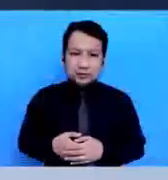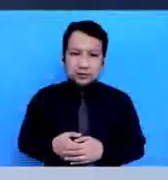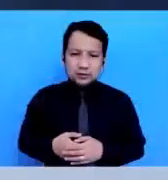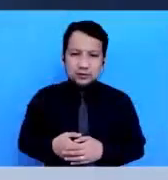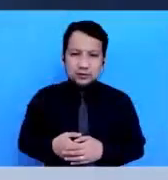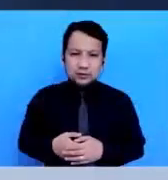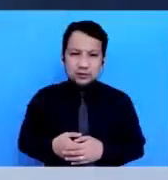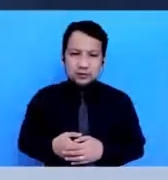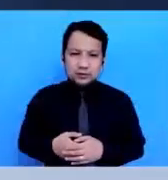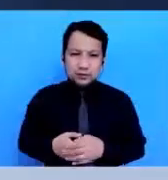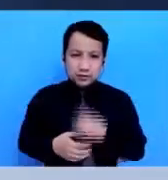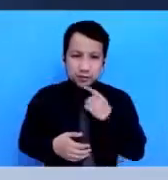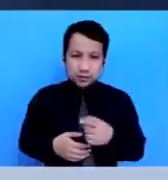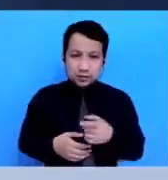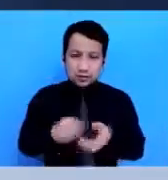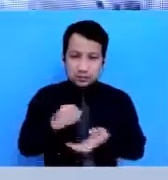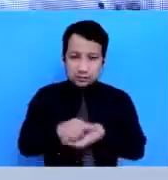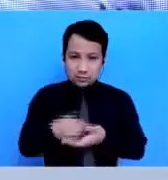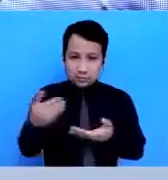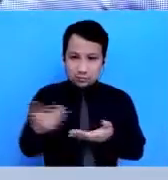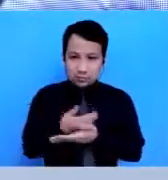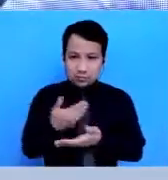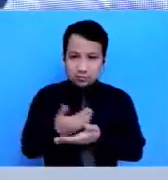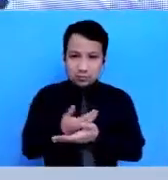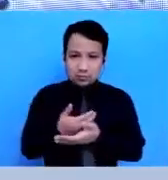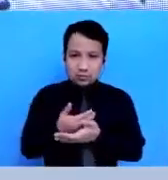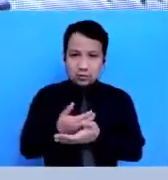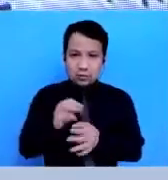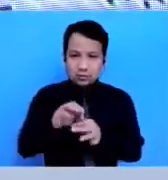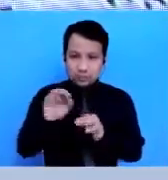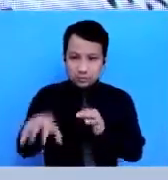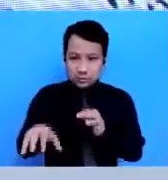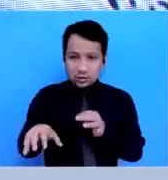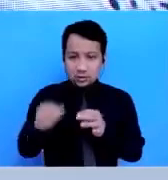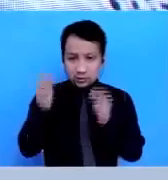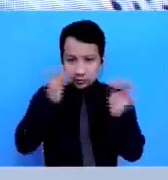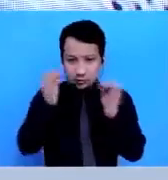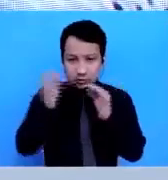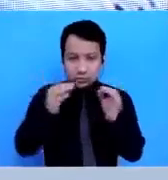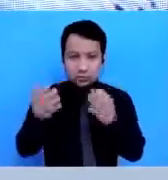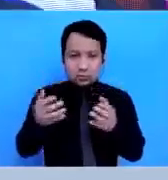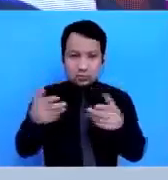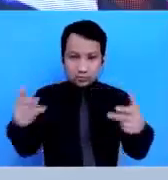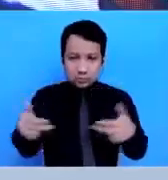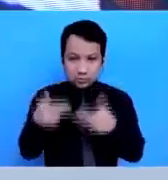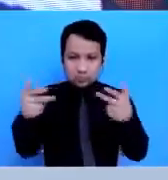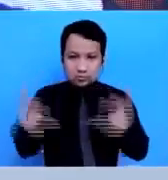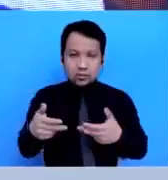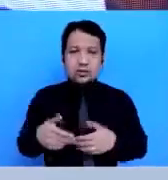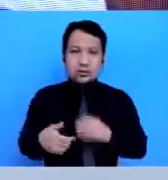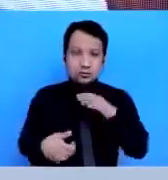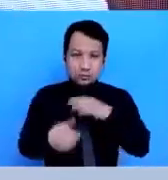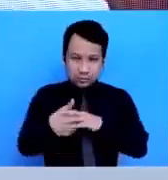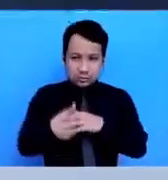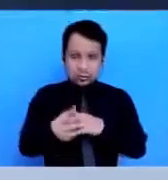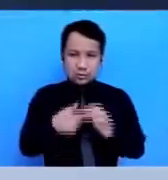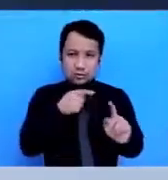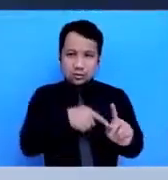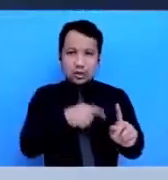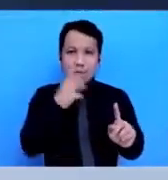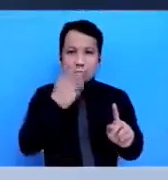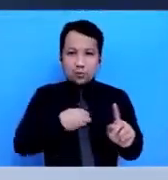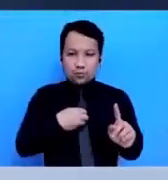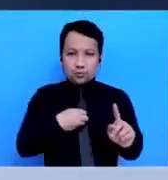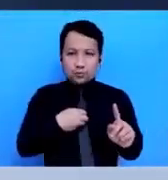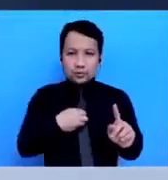Samantalang ang mga bagong biktima ng isa na namang kaso ng tanim droga sa mga sabongero. Ang mga biktima, tinuturong suspect ang